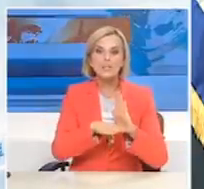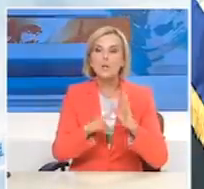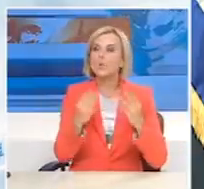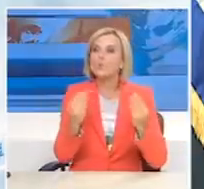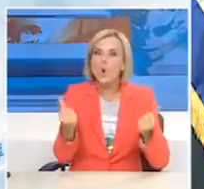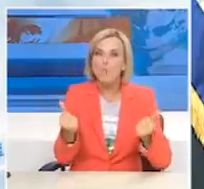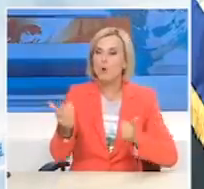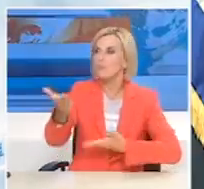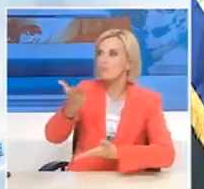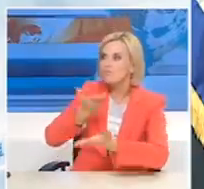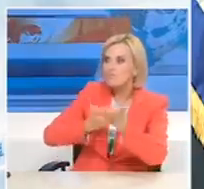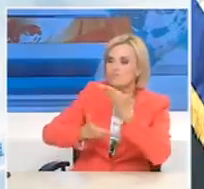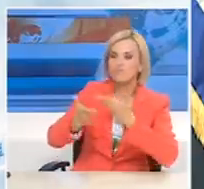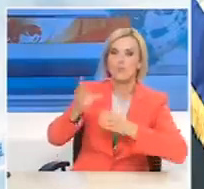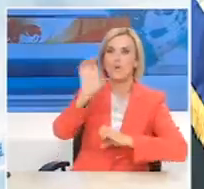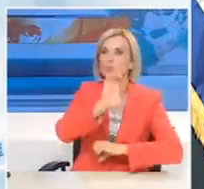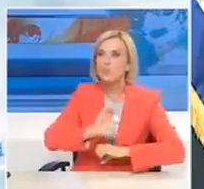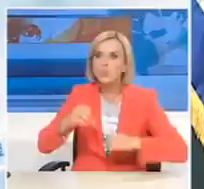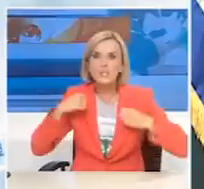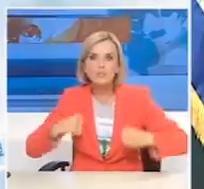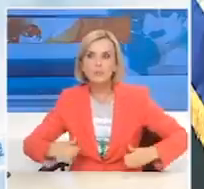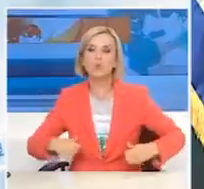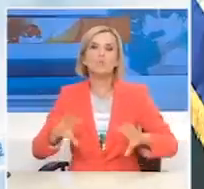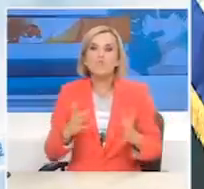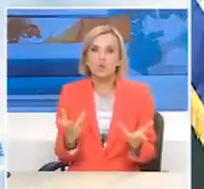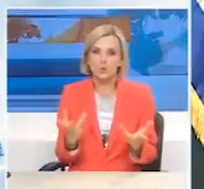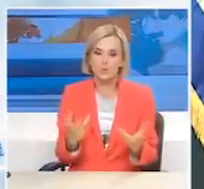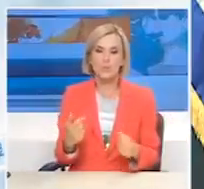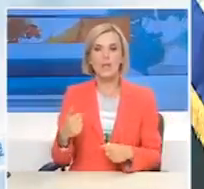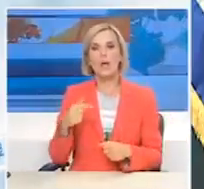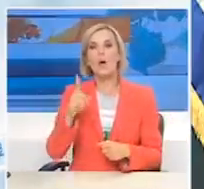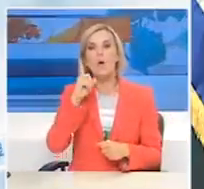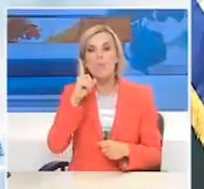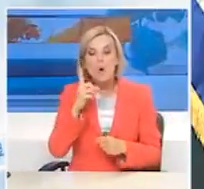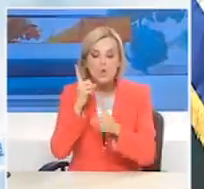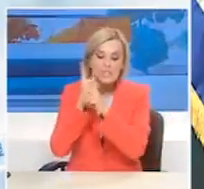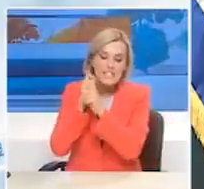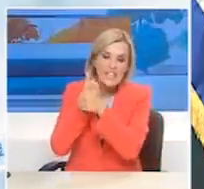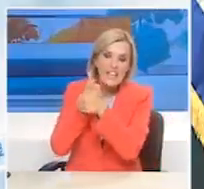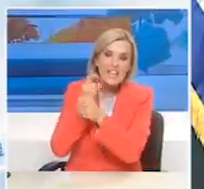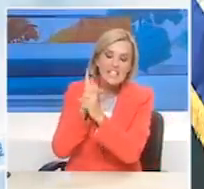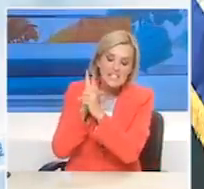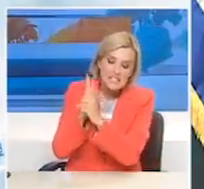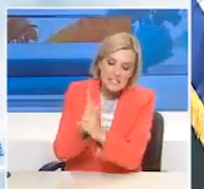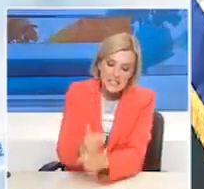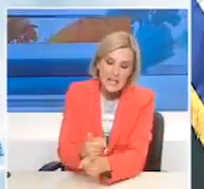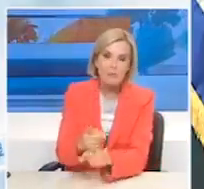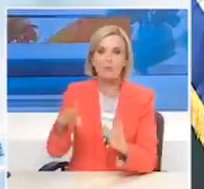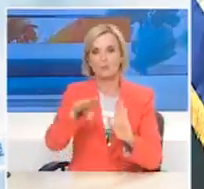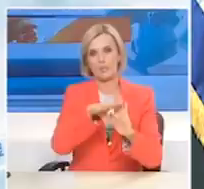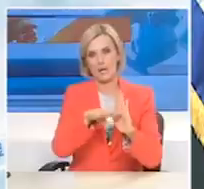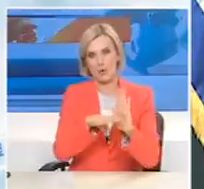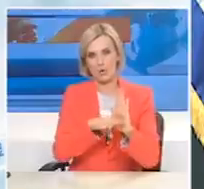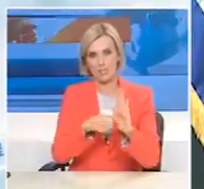Είναι μείζον το ζήτημα. Θεωρώ ότι θα γίνεται μόνο με συγκεκριμένους κανόνες, αν με ζητήσετε να προβλέψω. Η Επιτροπή